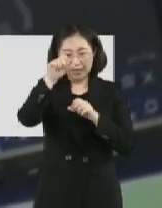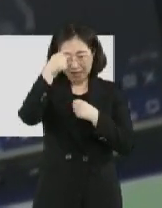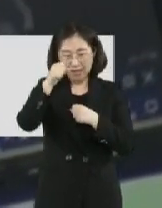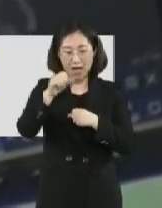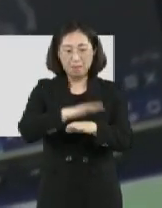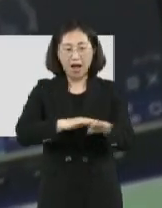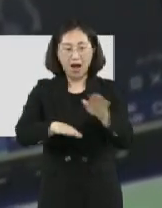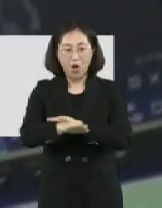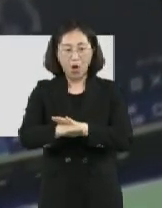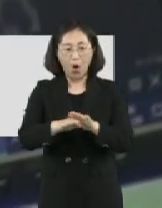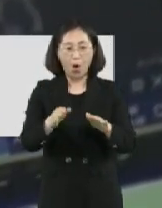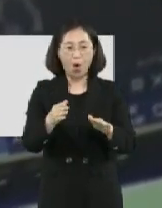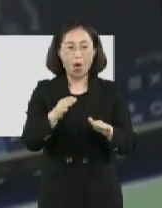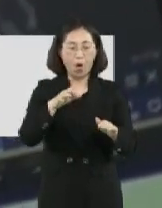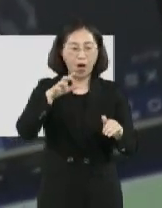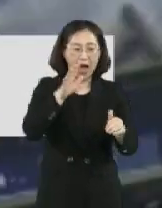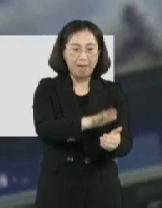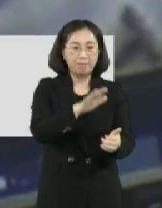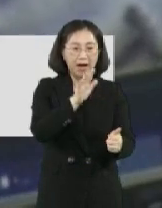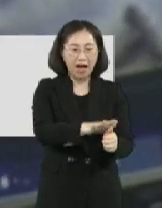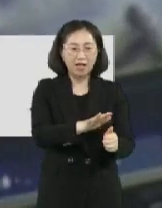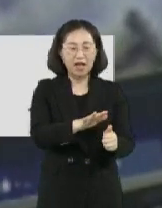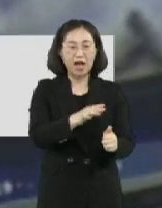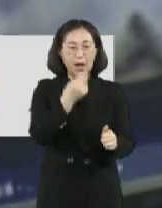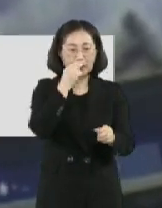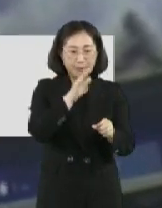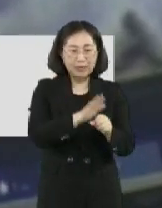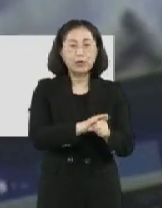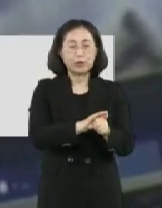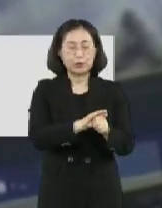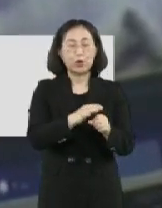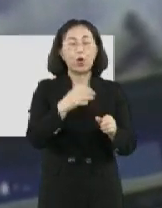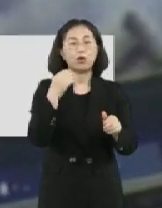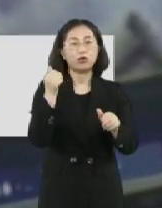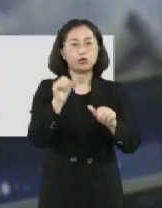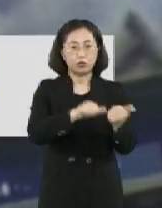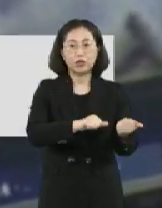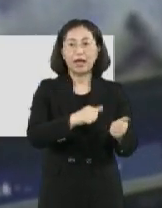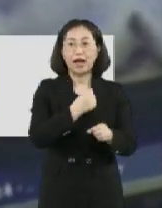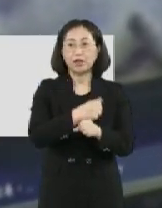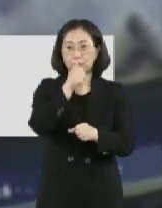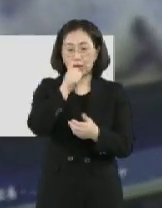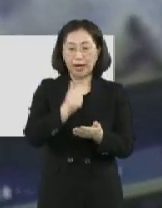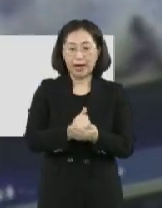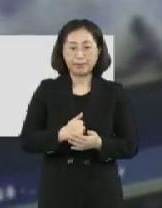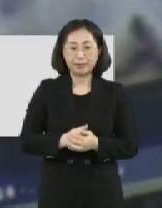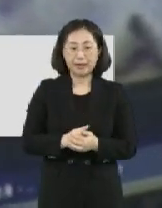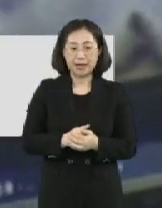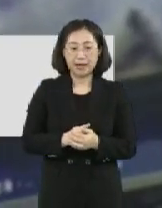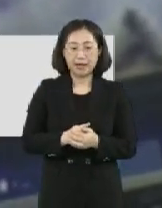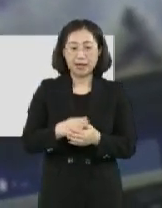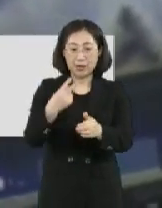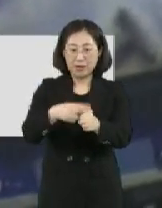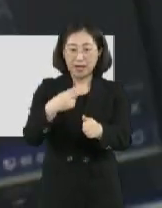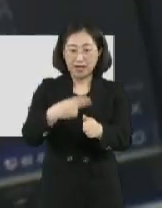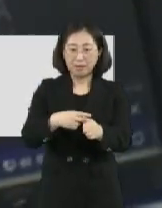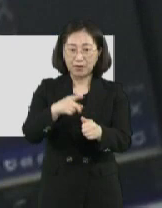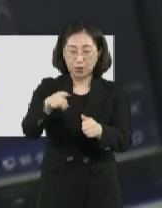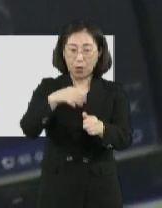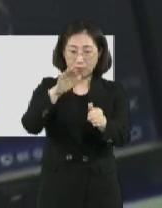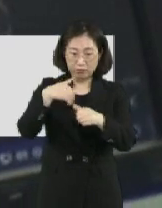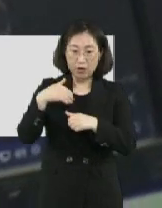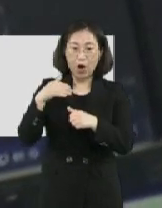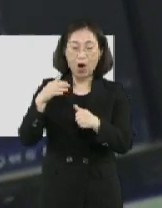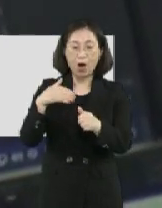팔 등으로 수분간 압박하다 숨지게 한 혐의가 짙다고 밝혔습니다. 경찰은 다른 보육교사들도 피의자